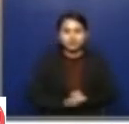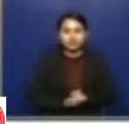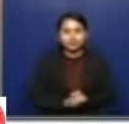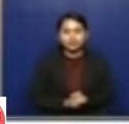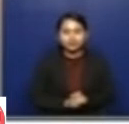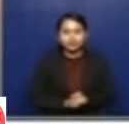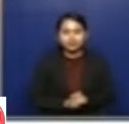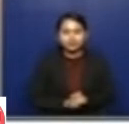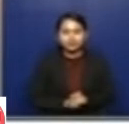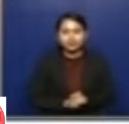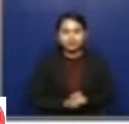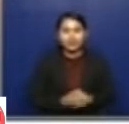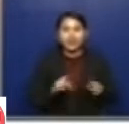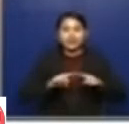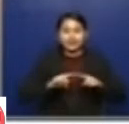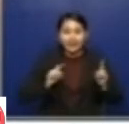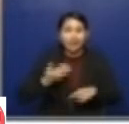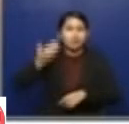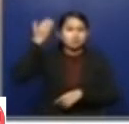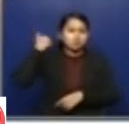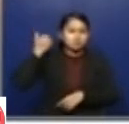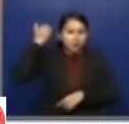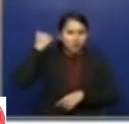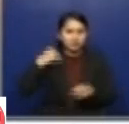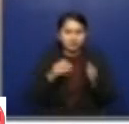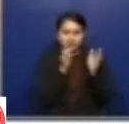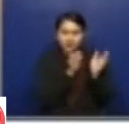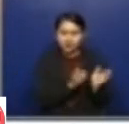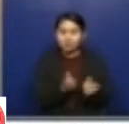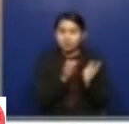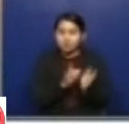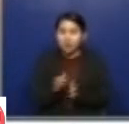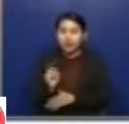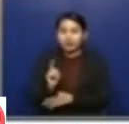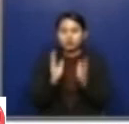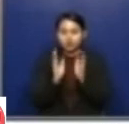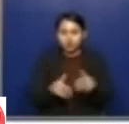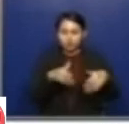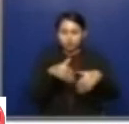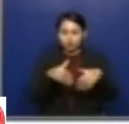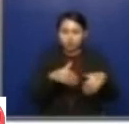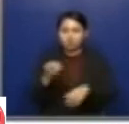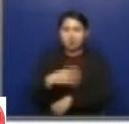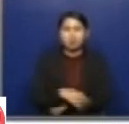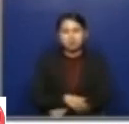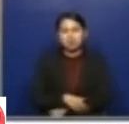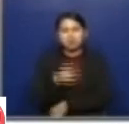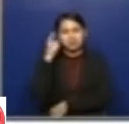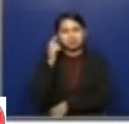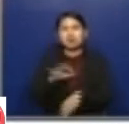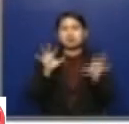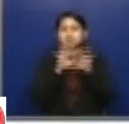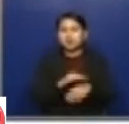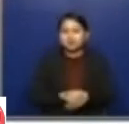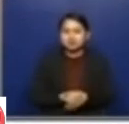างไรแต่ที่ผ่านมาดูเหมือนว่ากระบวนการเหล่านี้ถูกมองจากชาวบ้านว่าเป็นเพียงพิธีกรรม